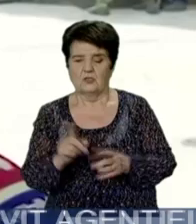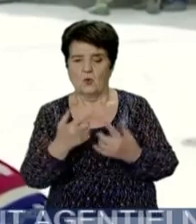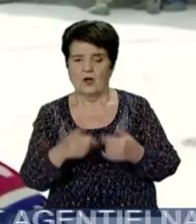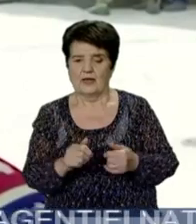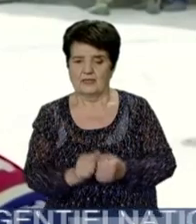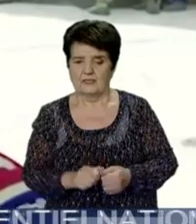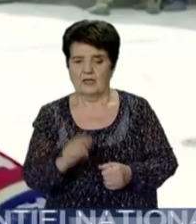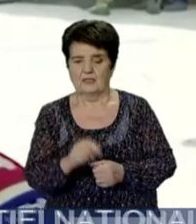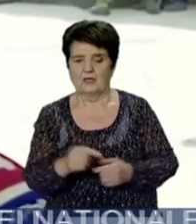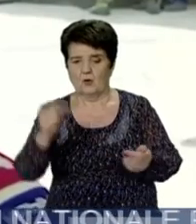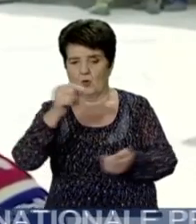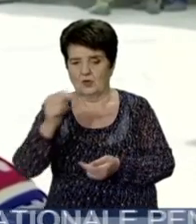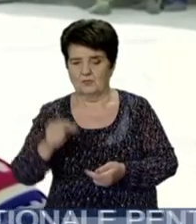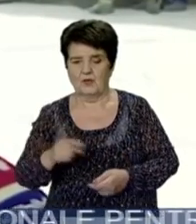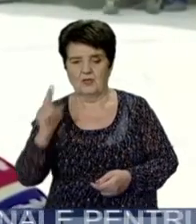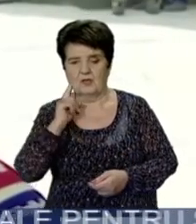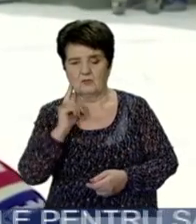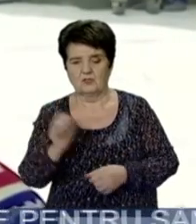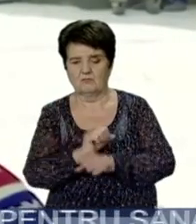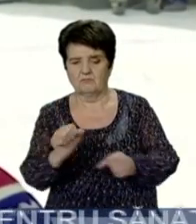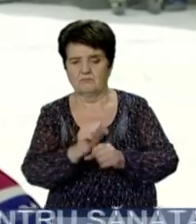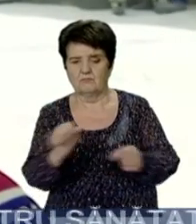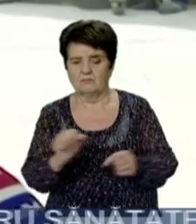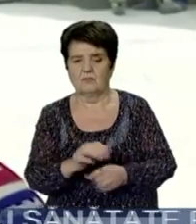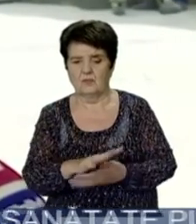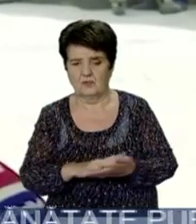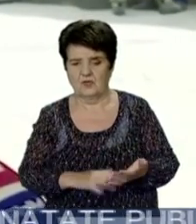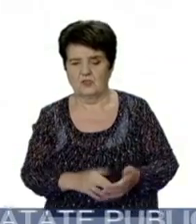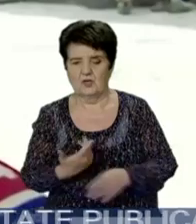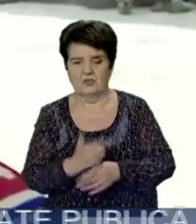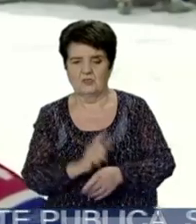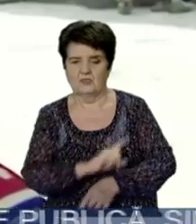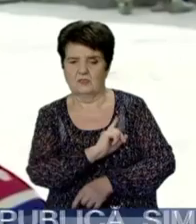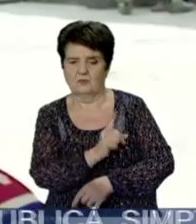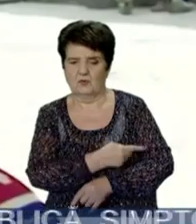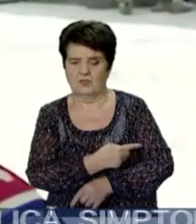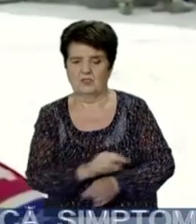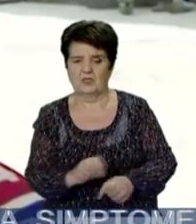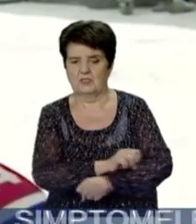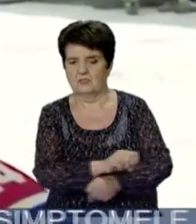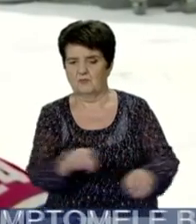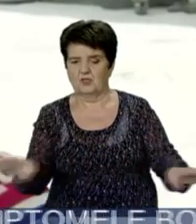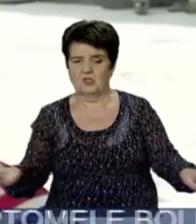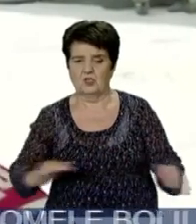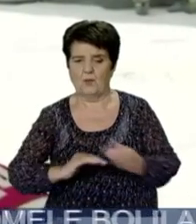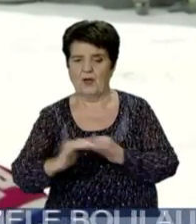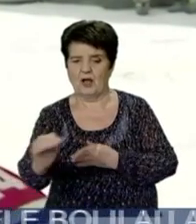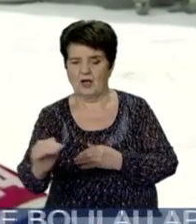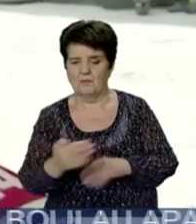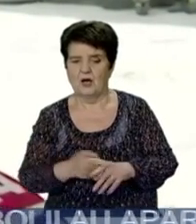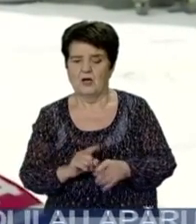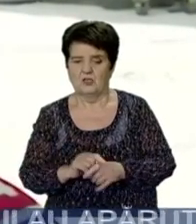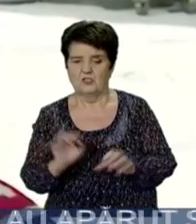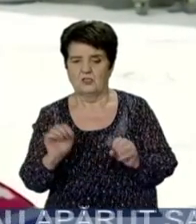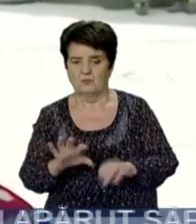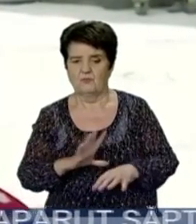organizată corespunzător. Auzim că detonarea continuă, este suficient de puternică. Obuzele sunt împrăștiate pe câmp, astfel că va fi necesară